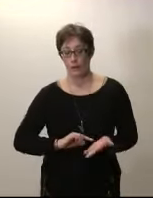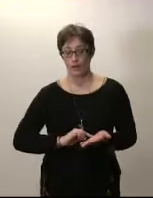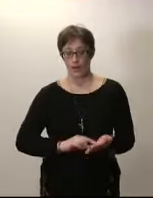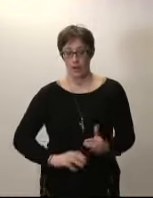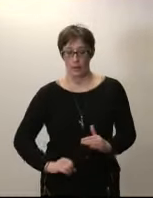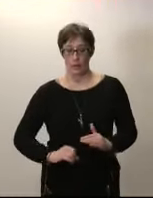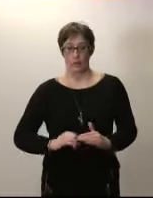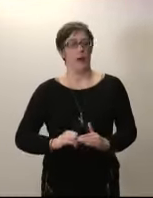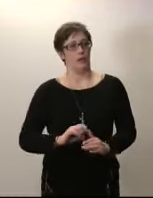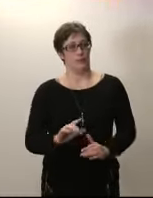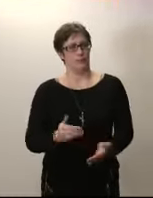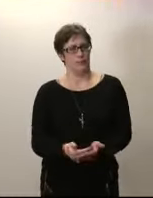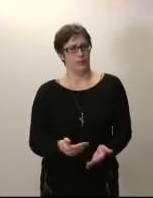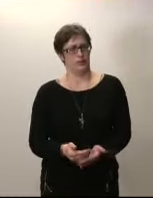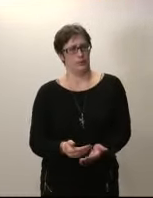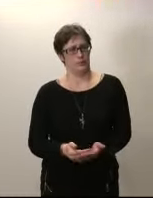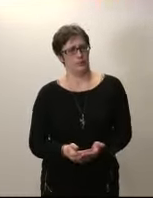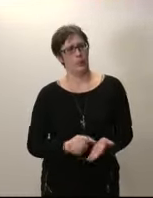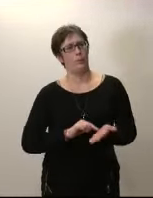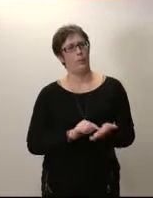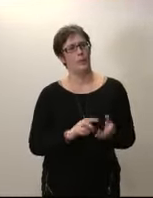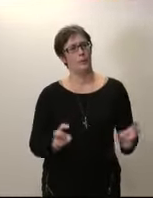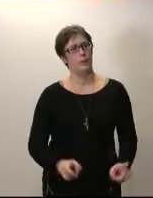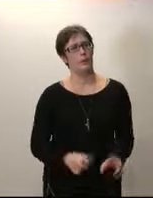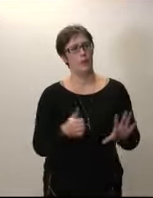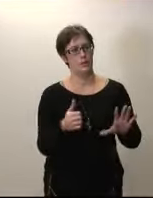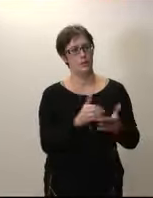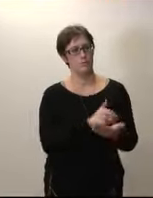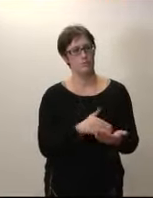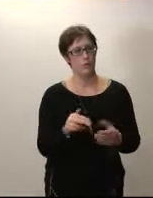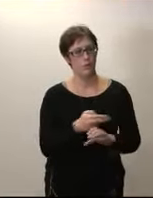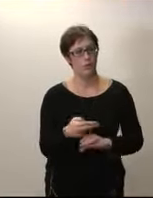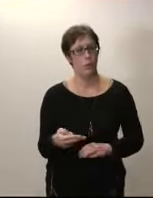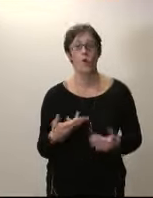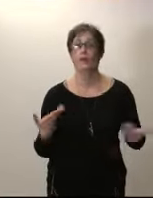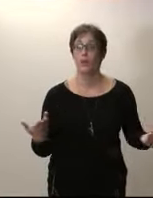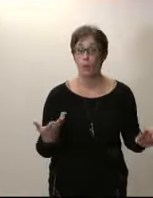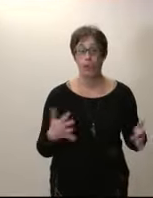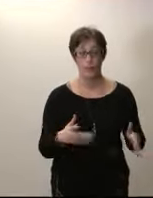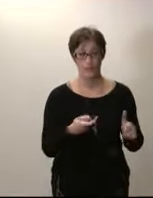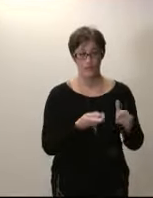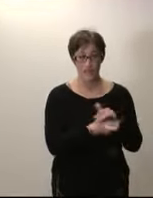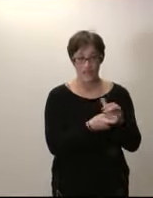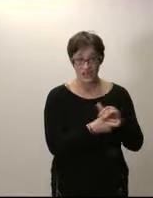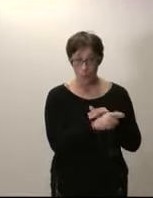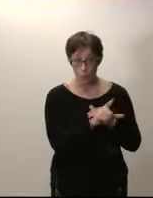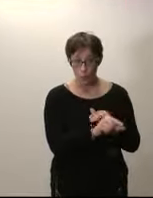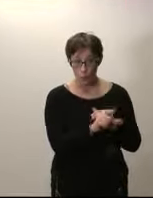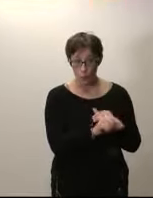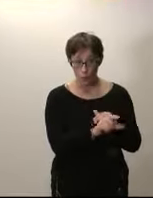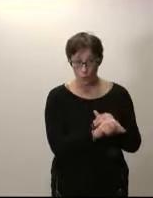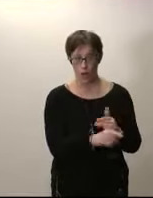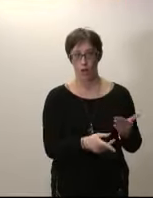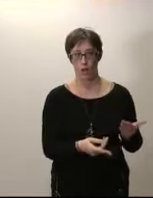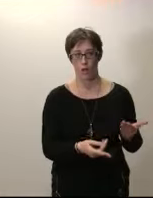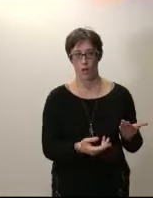millions d'euros. Ce qui permet de baisser la dette de 6 millions d'euros, c'est la baisse des investissements qu'on réalise. Vous avez vu qu'on a dépensé...